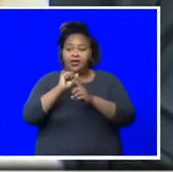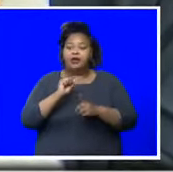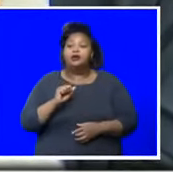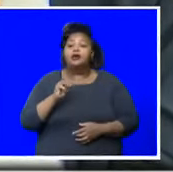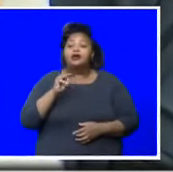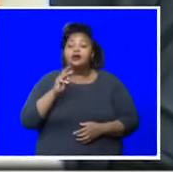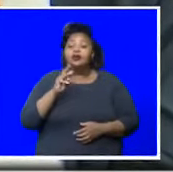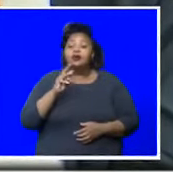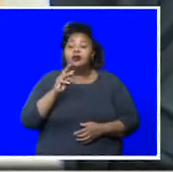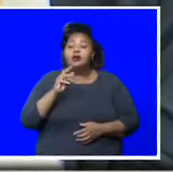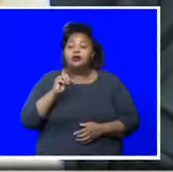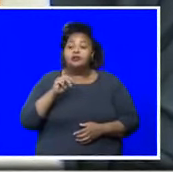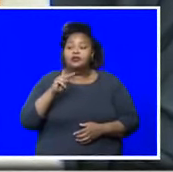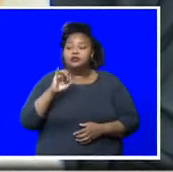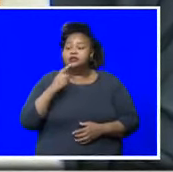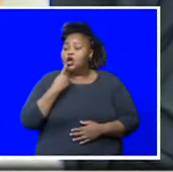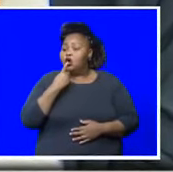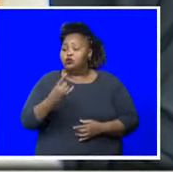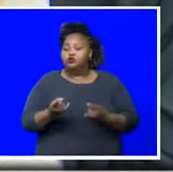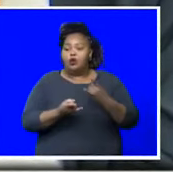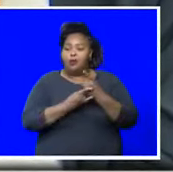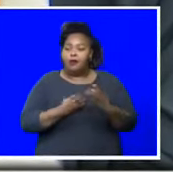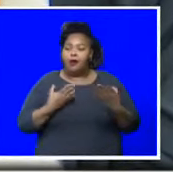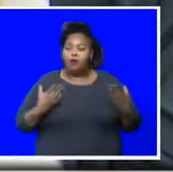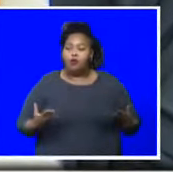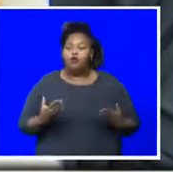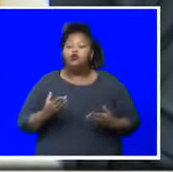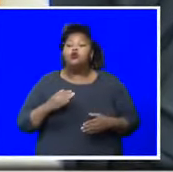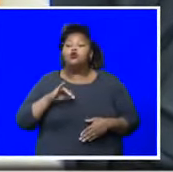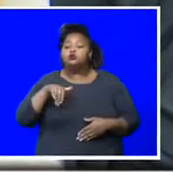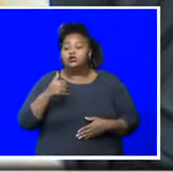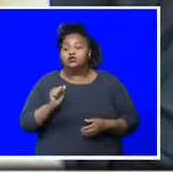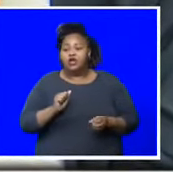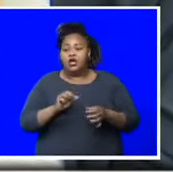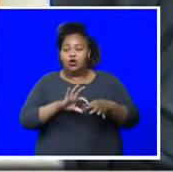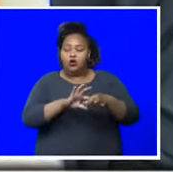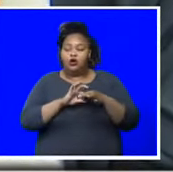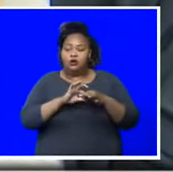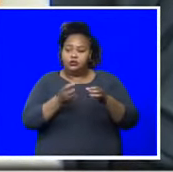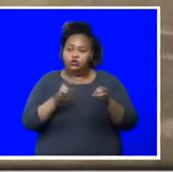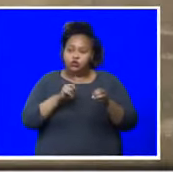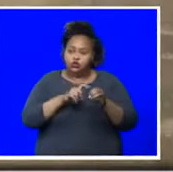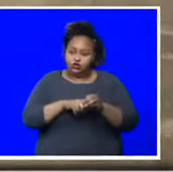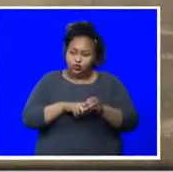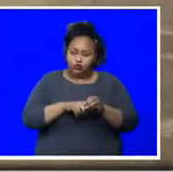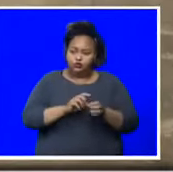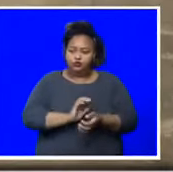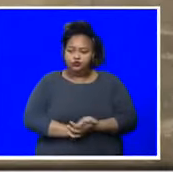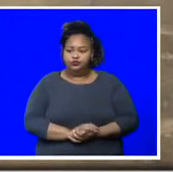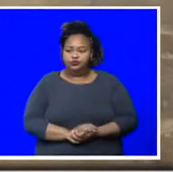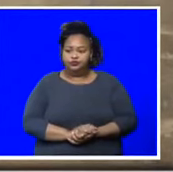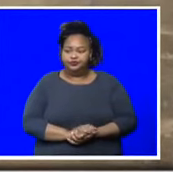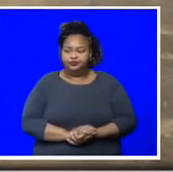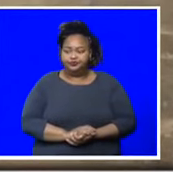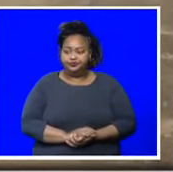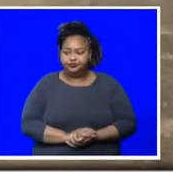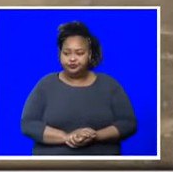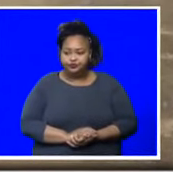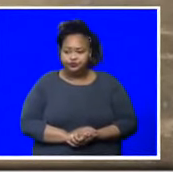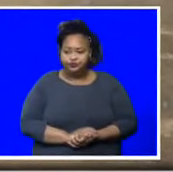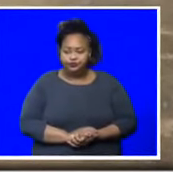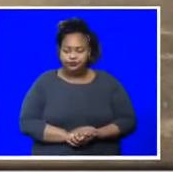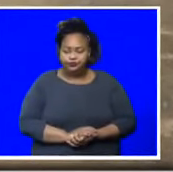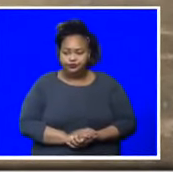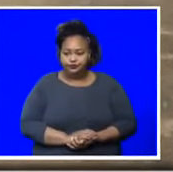wathola tifundvo asayicala kanjalo noma asayikhulisa ibhizinisi yakhe. Ku-JA ngengaba nenhlanhla